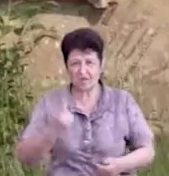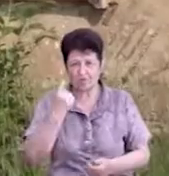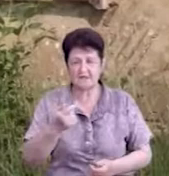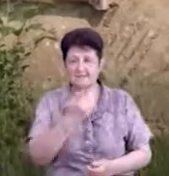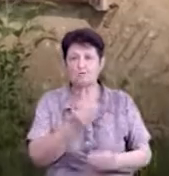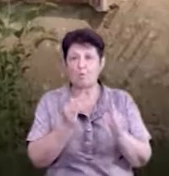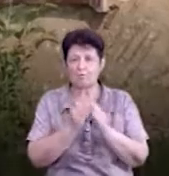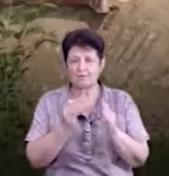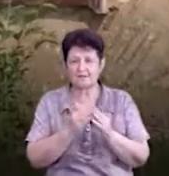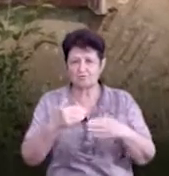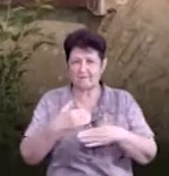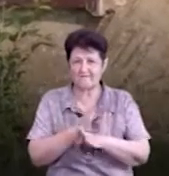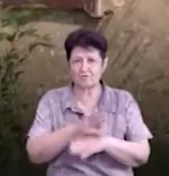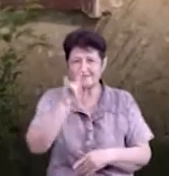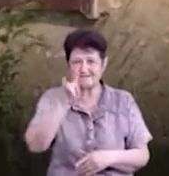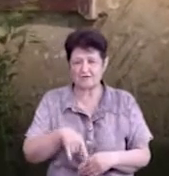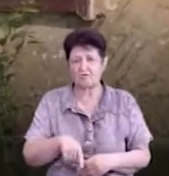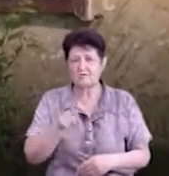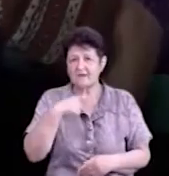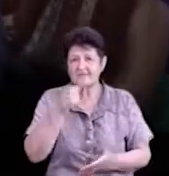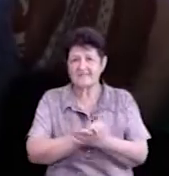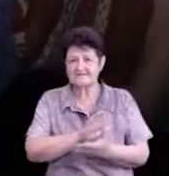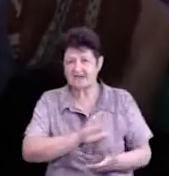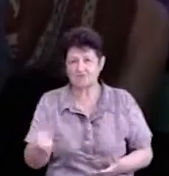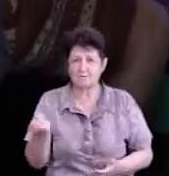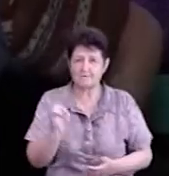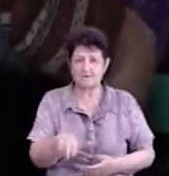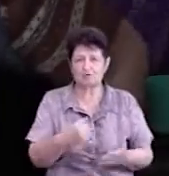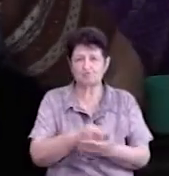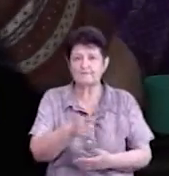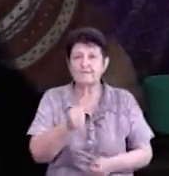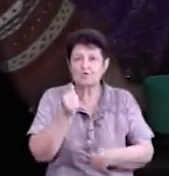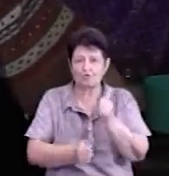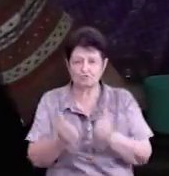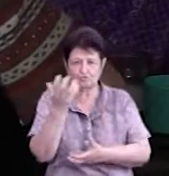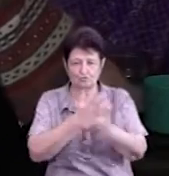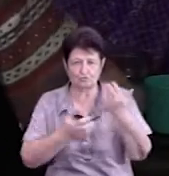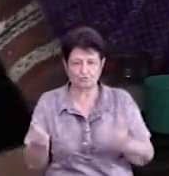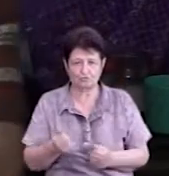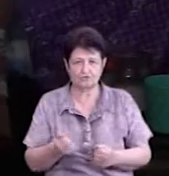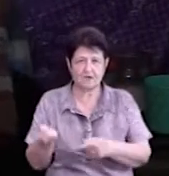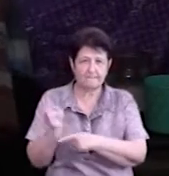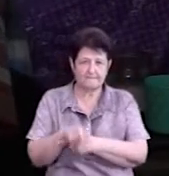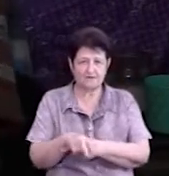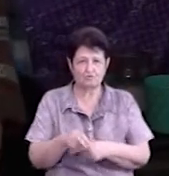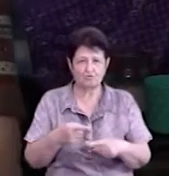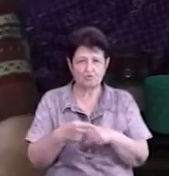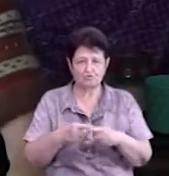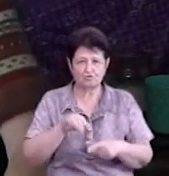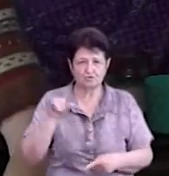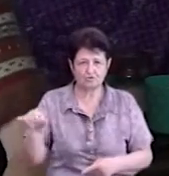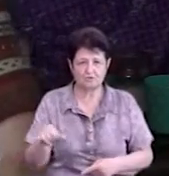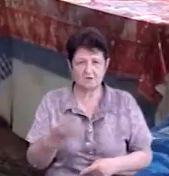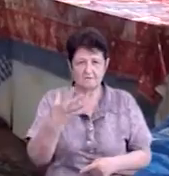Її будинку вибите скло. Жінка каже, незнайомі приходять до неї кожної ночі. Прийдуть ножі, у